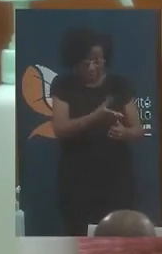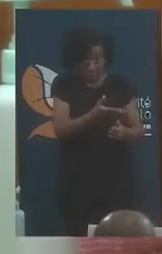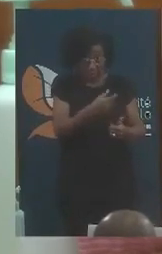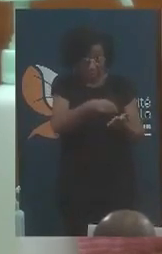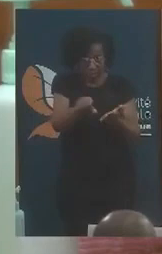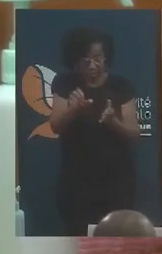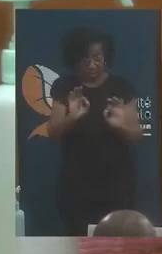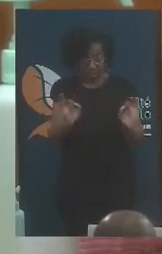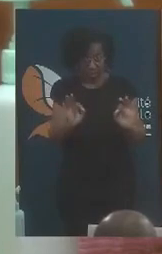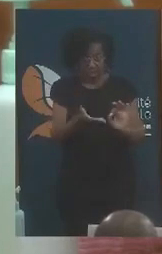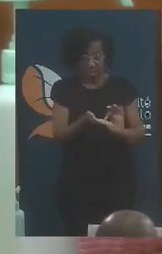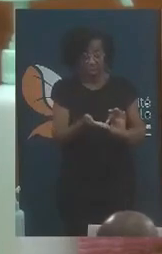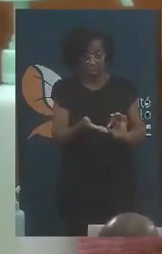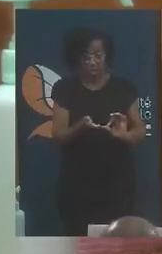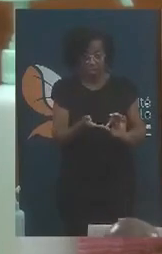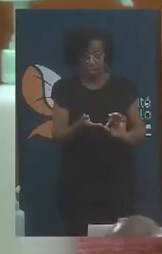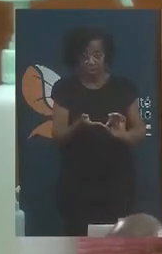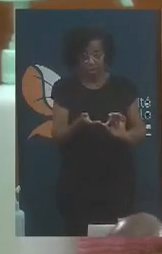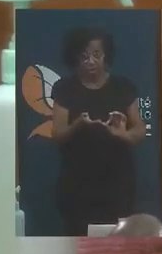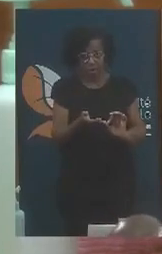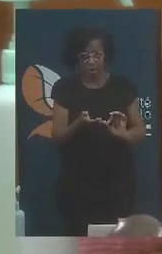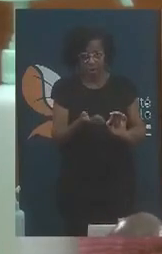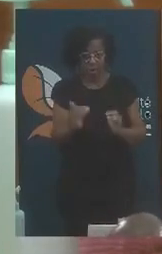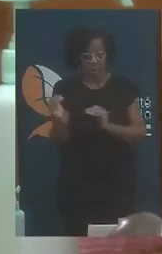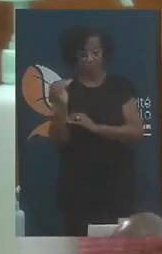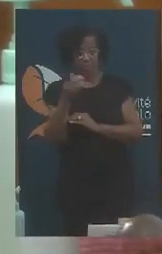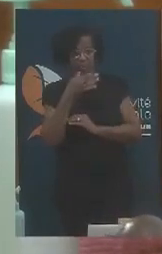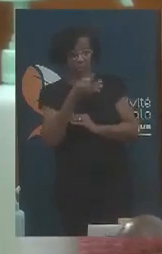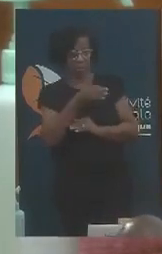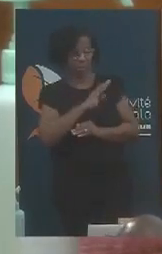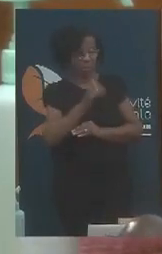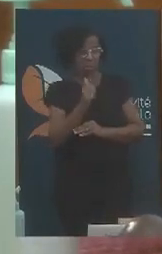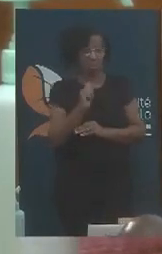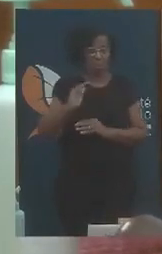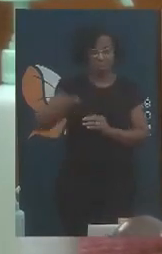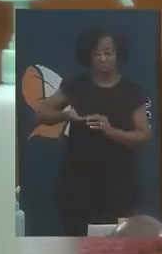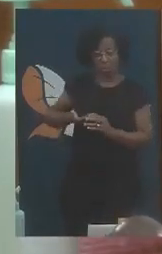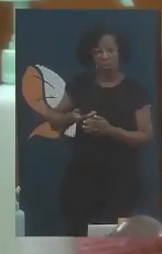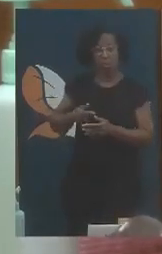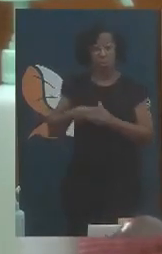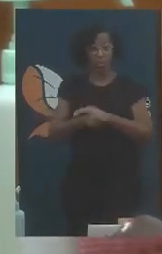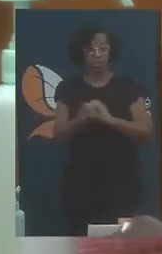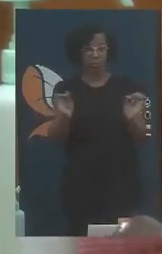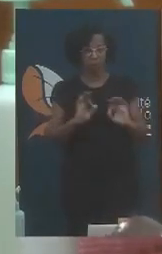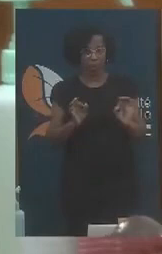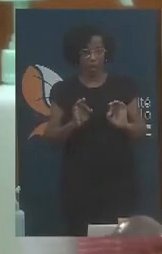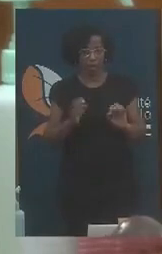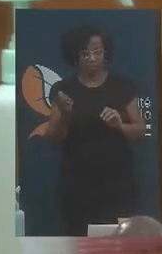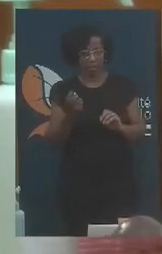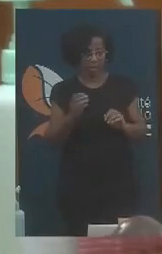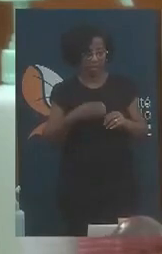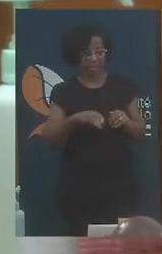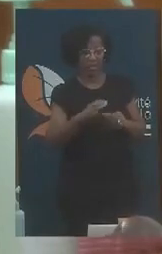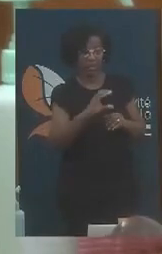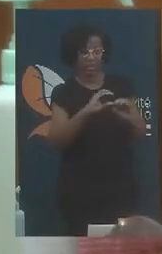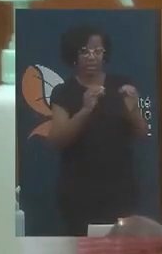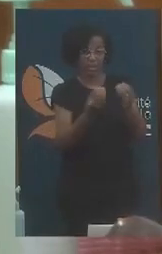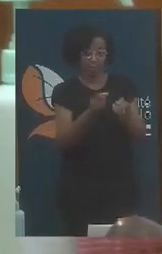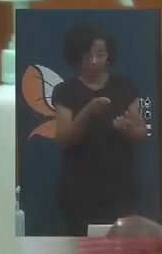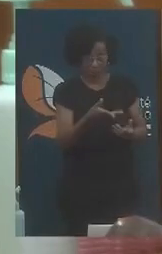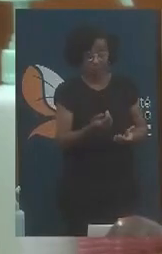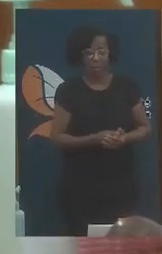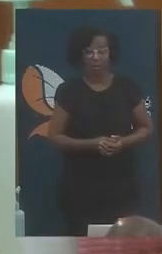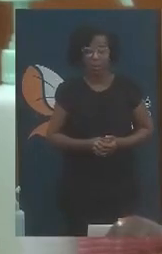payés. Leur employeur leur dit que c'est parce qu'ils n'ont pas reçu les subventions et on vise la CTM.